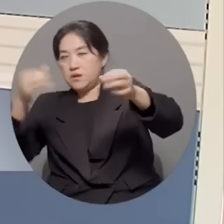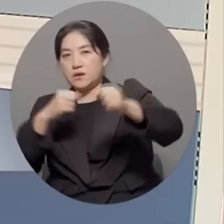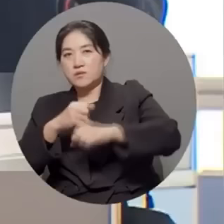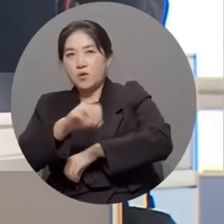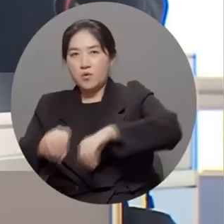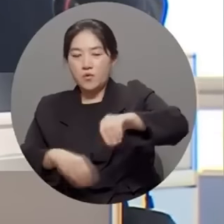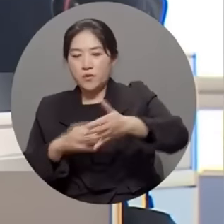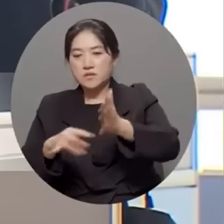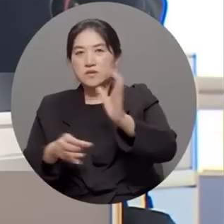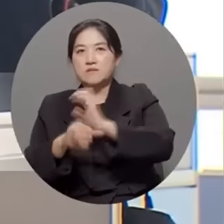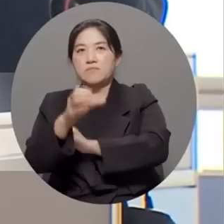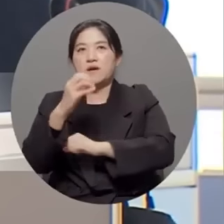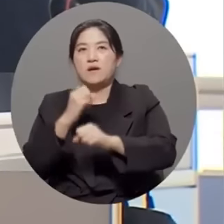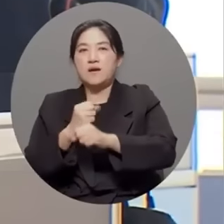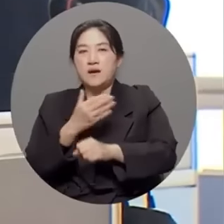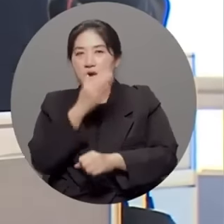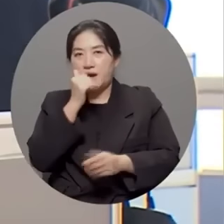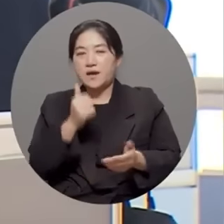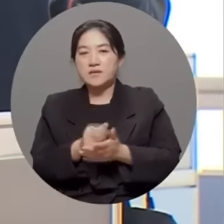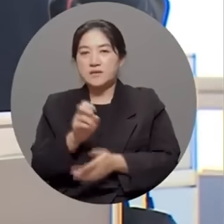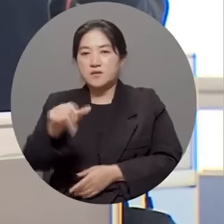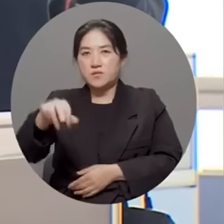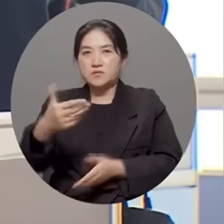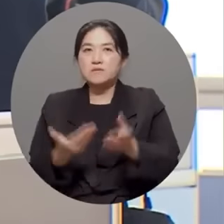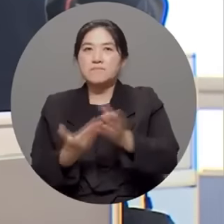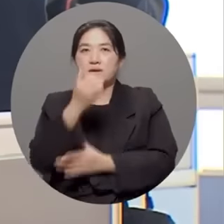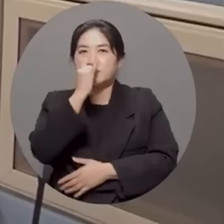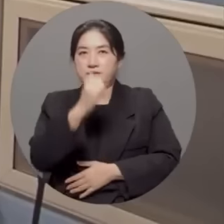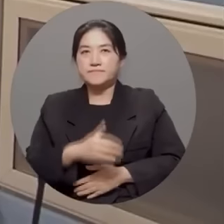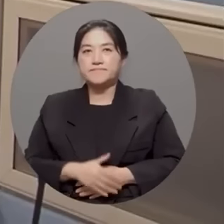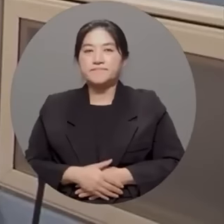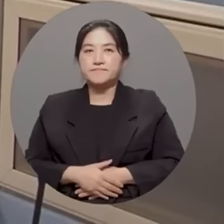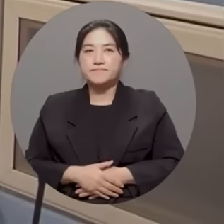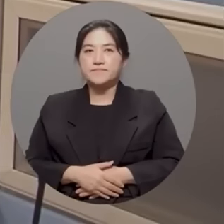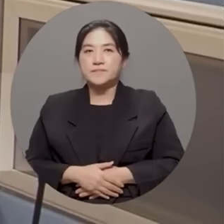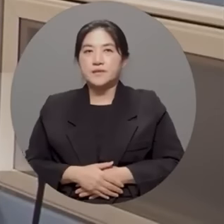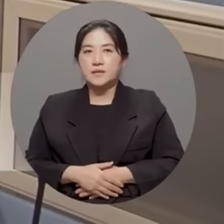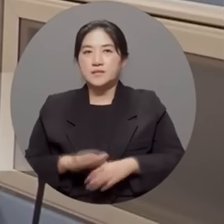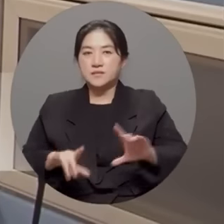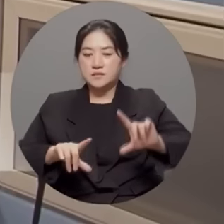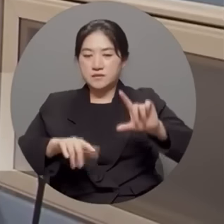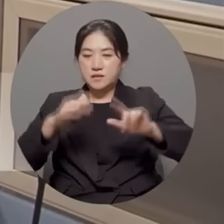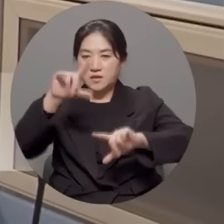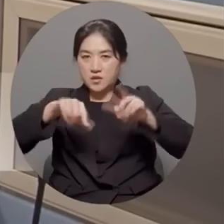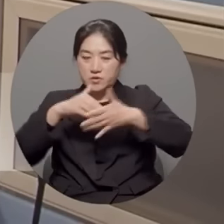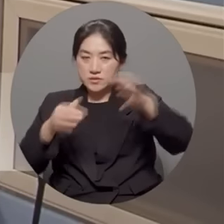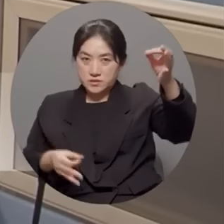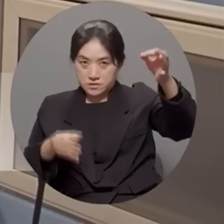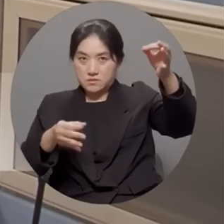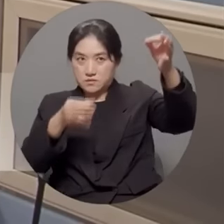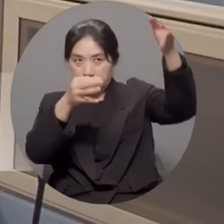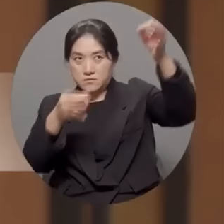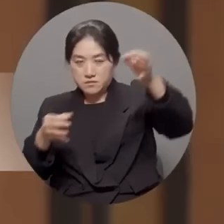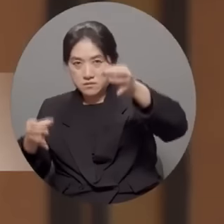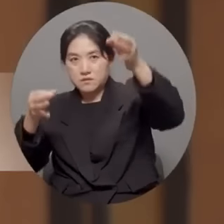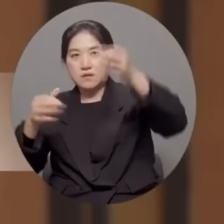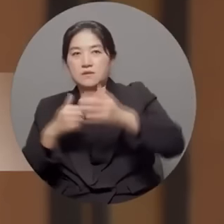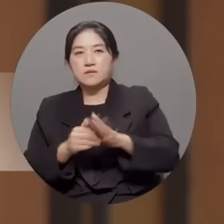오히려 새 부담이 늘어나는 역전 현상이 발생하기도 했습니다 기존의 현실화율 계획을 따라갈 경우 고가